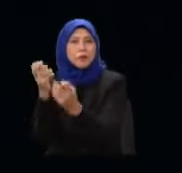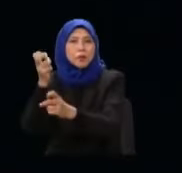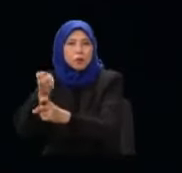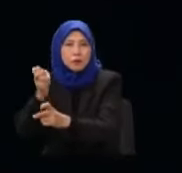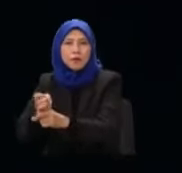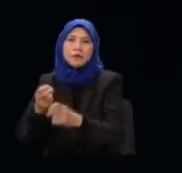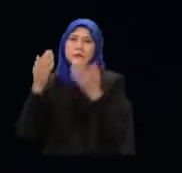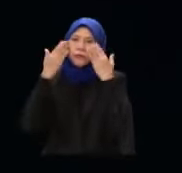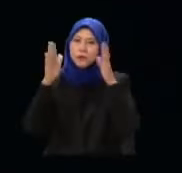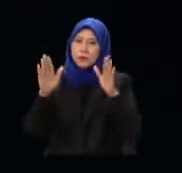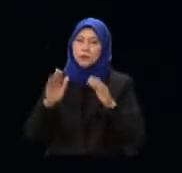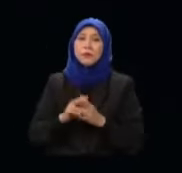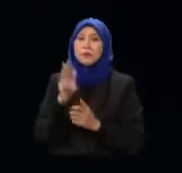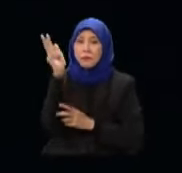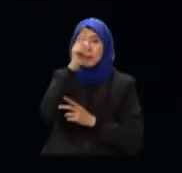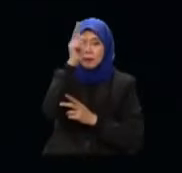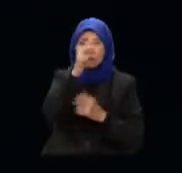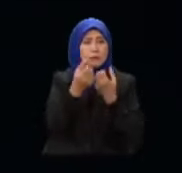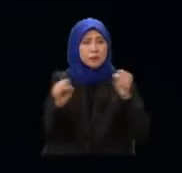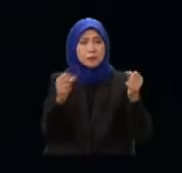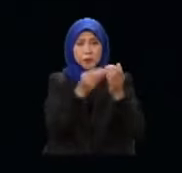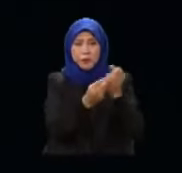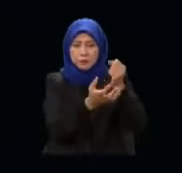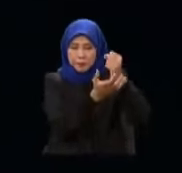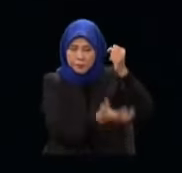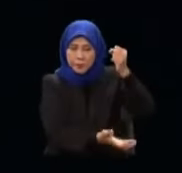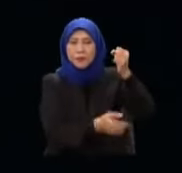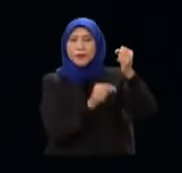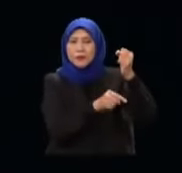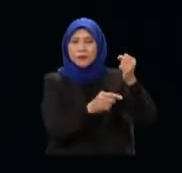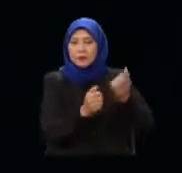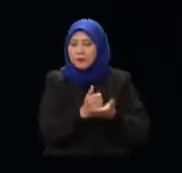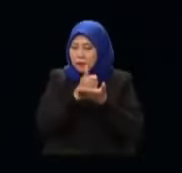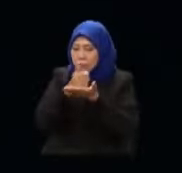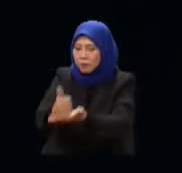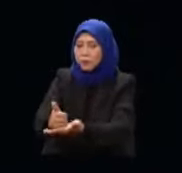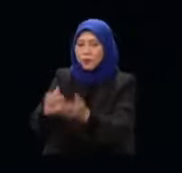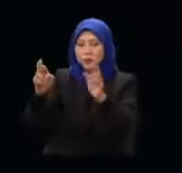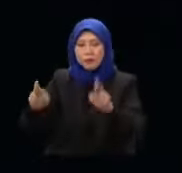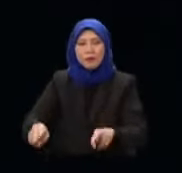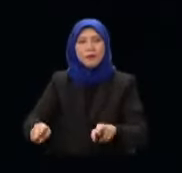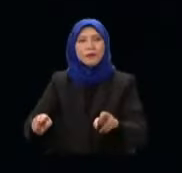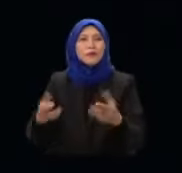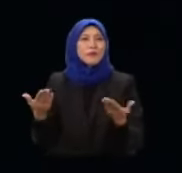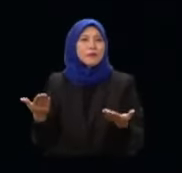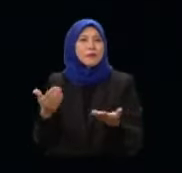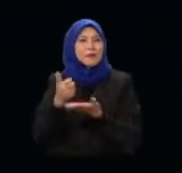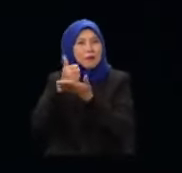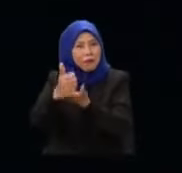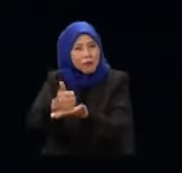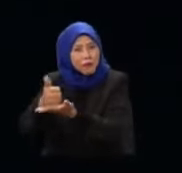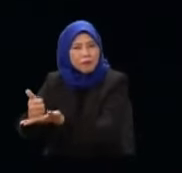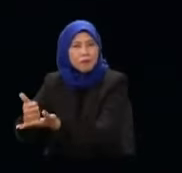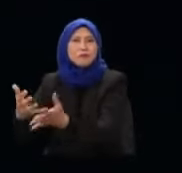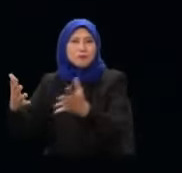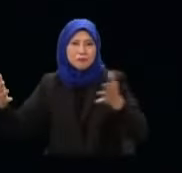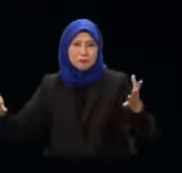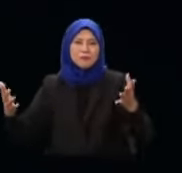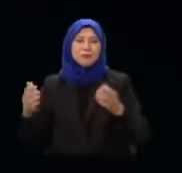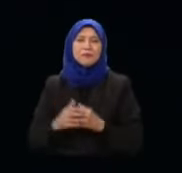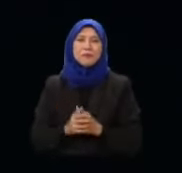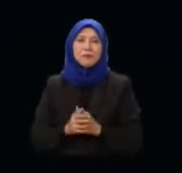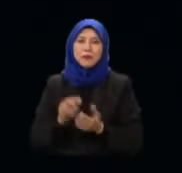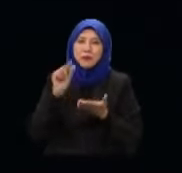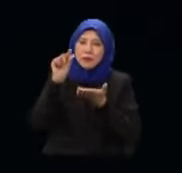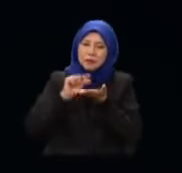menyediakan peruntukkannya cukup banyak ya untuk bantu rakyat dengan Nah dengan skin-skin bantuannya dengan